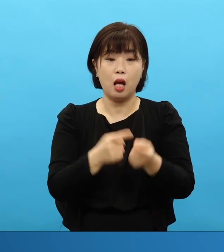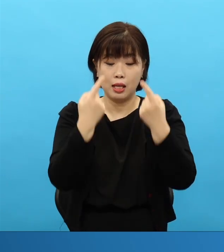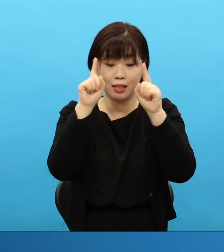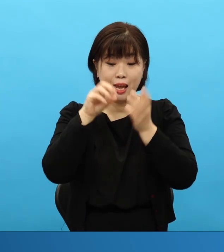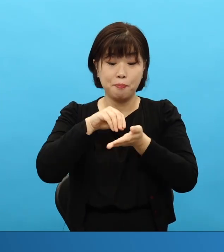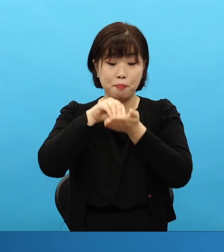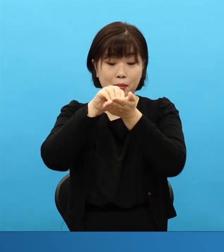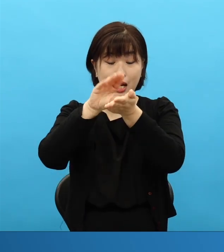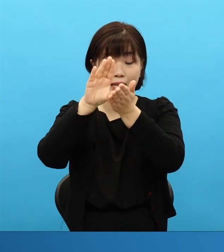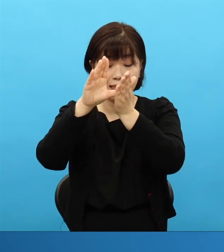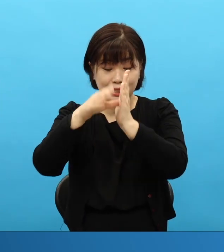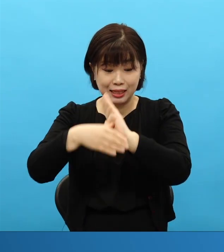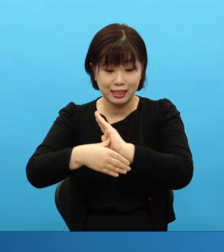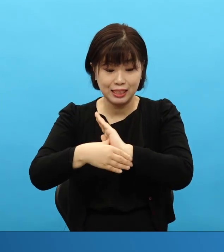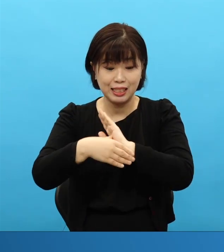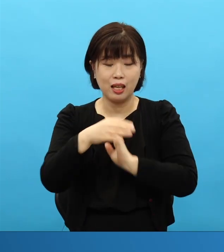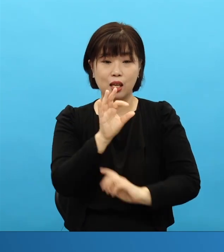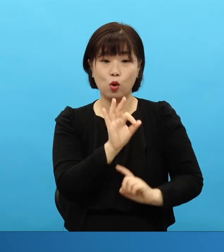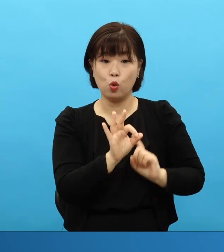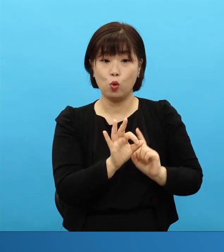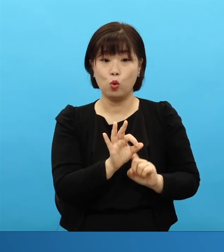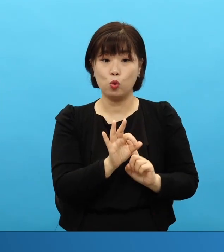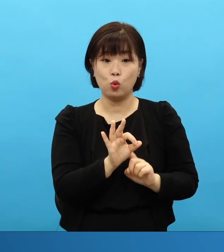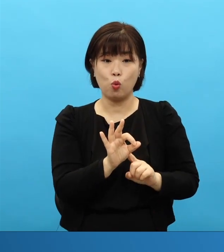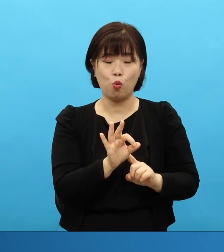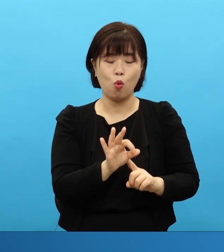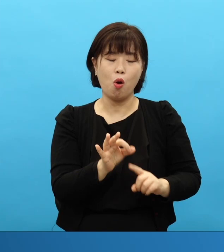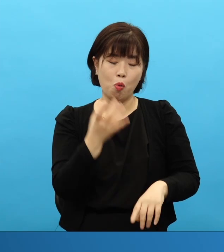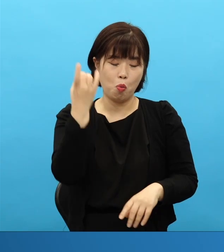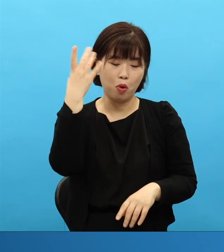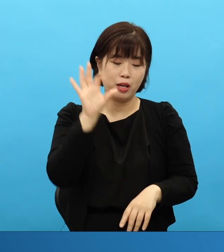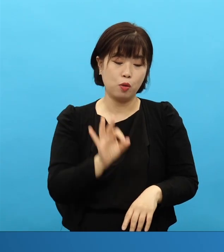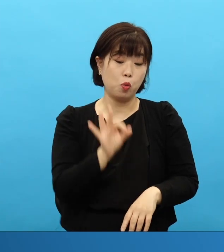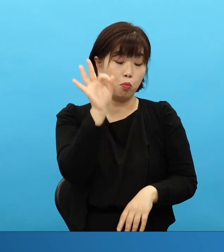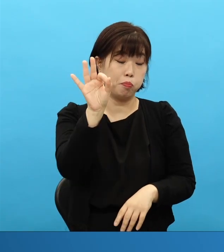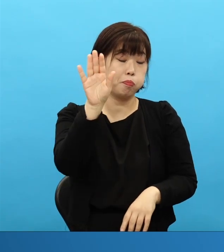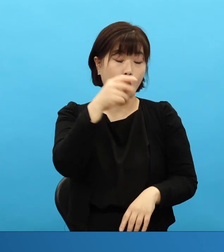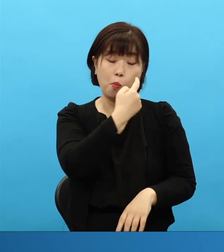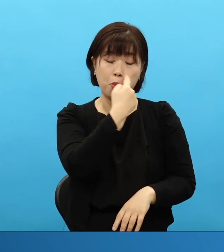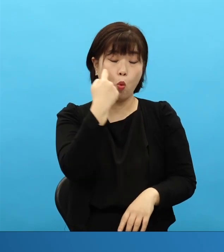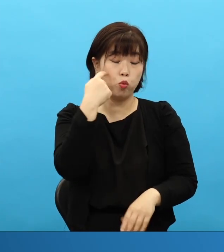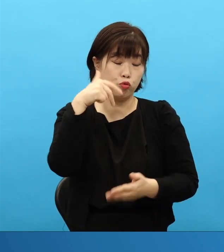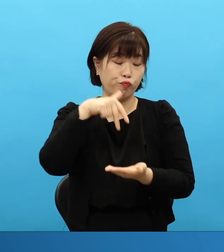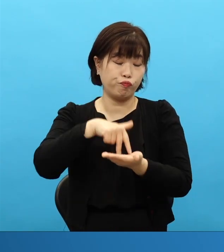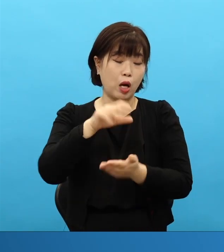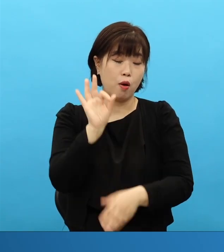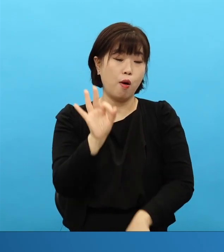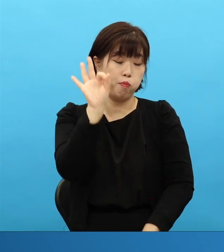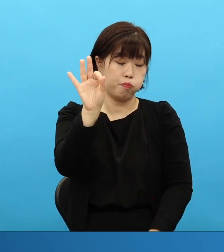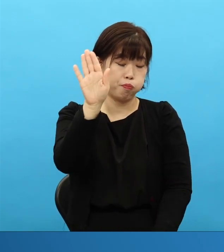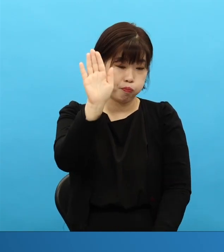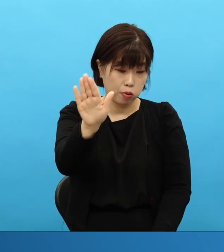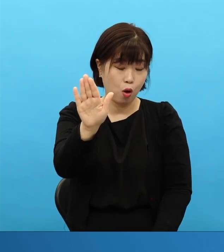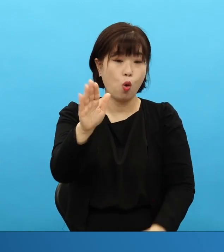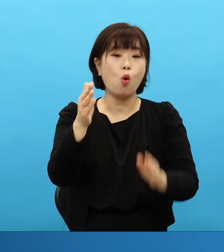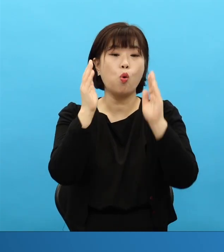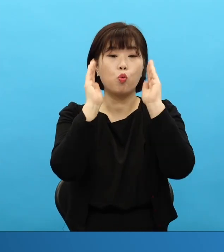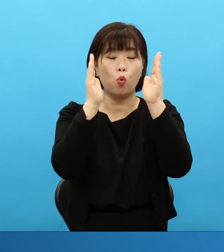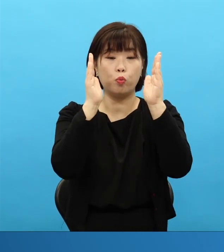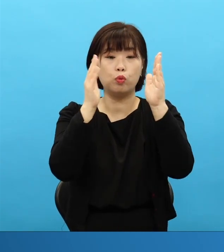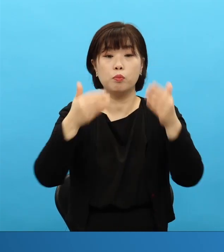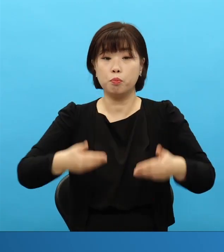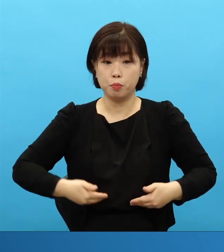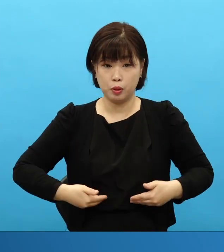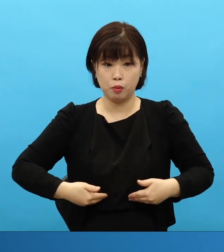들어가자마자 학비를 벌면서 공부를 했어야 됐습니다. 그래서 처음에는 그 문제를 두고